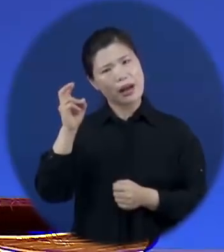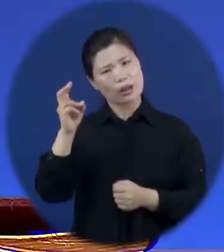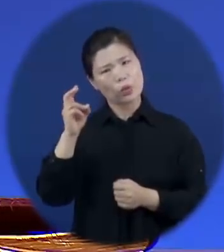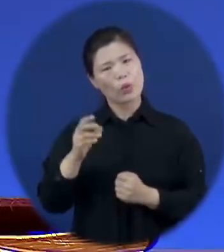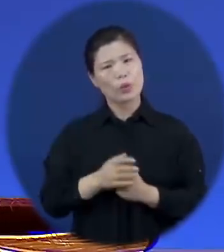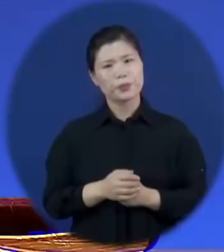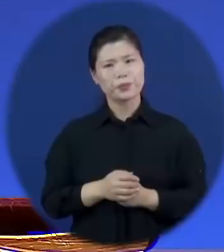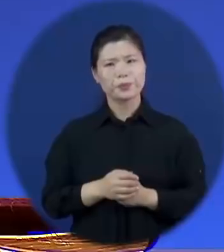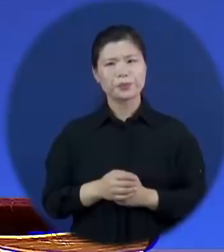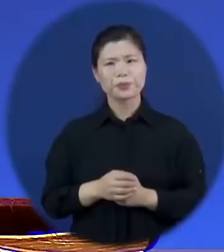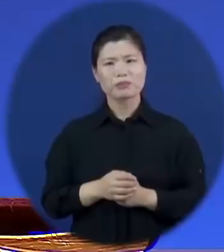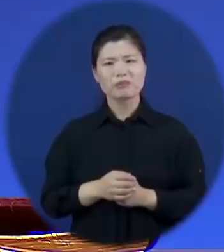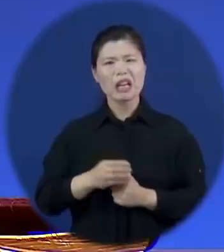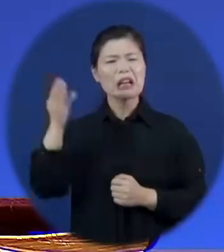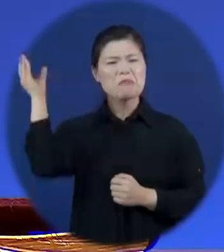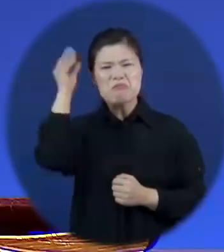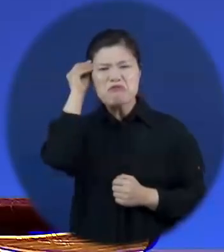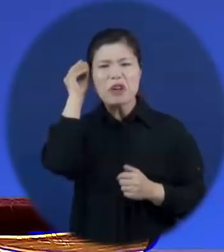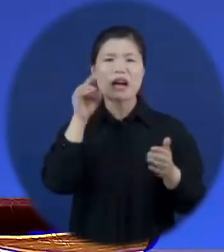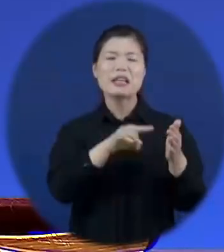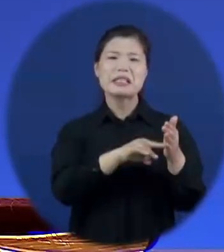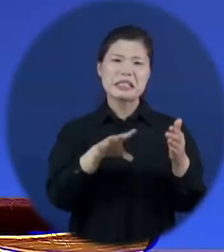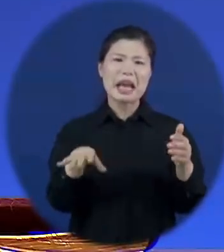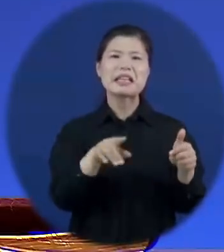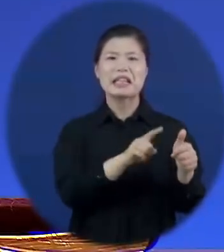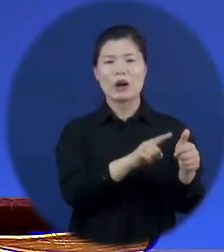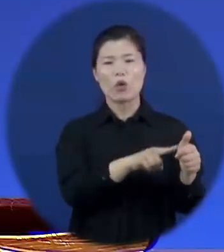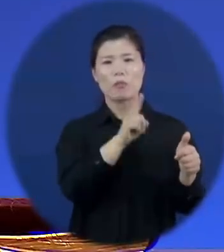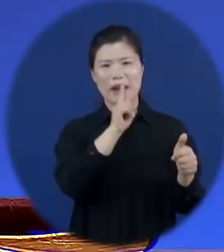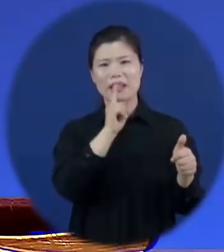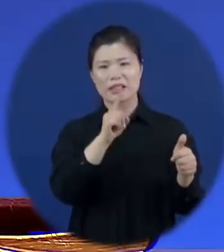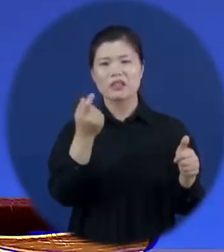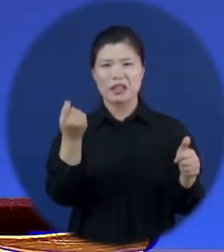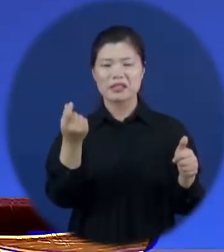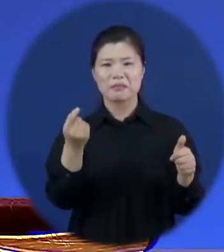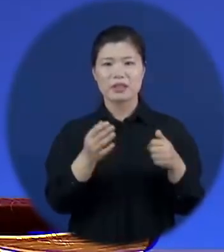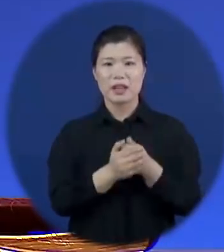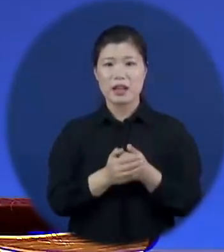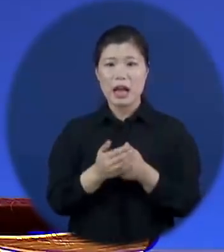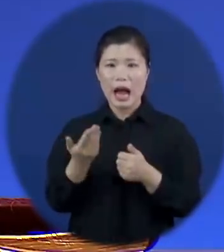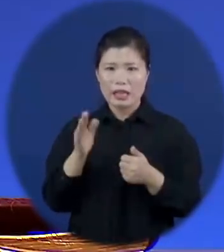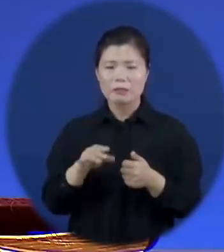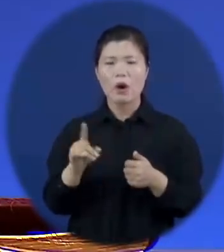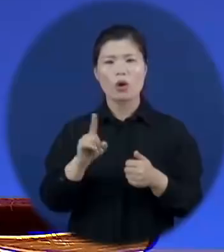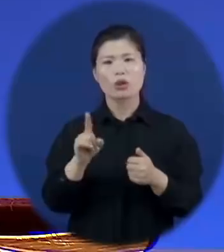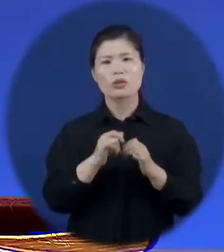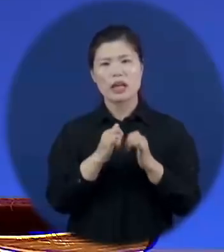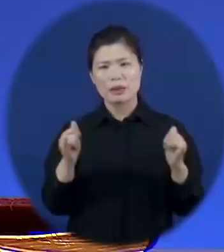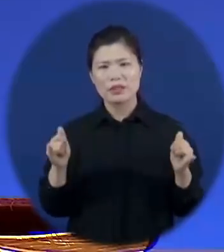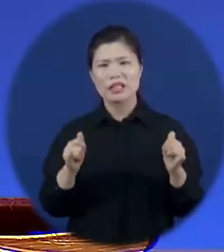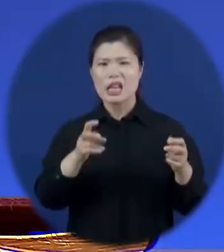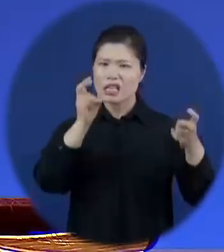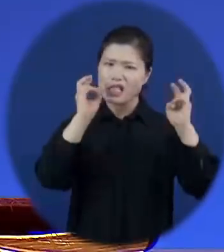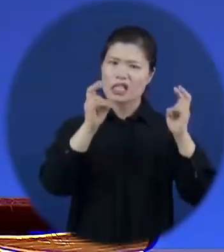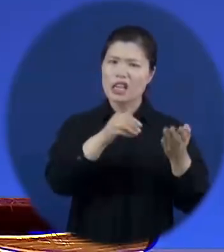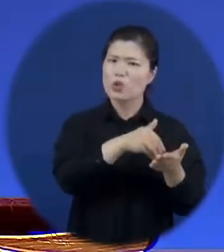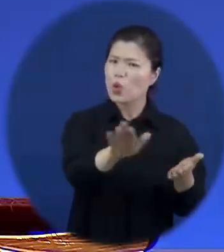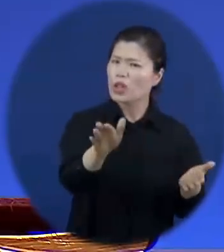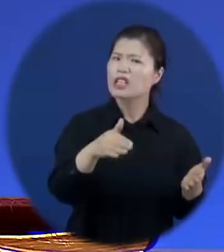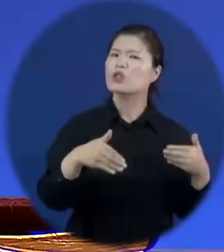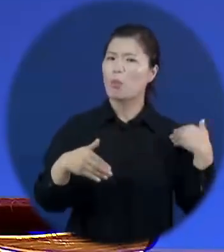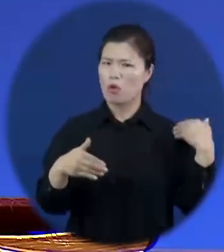아마도 로마로부터 무능한 세일이라고 평가되는 것은 당연한 결과였을 것이고 어쩌면 직장에서 쫓겨날지도